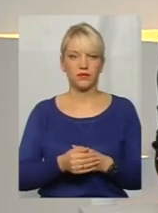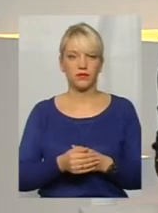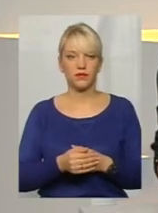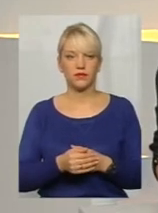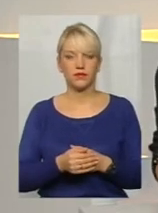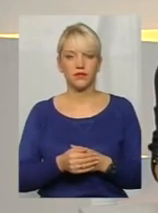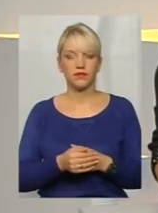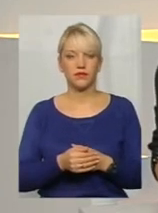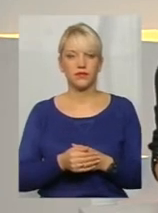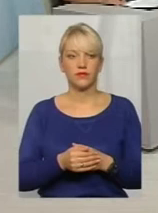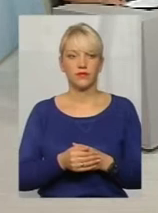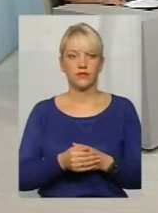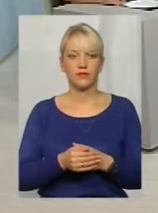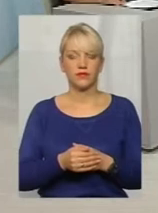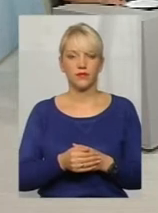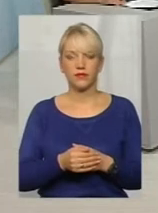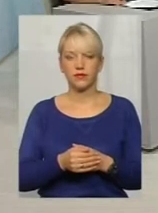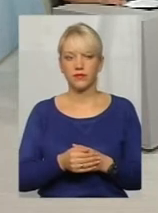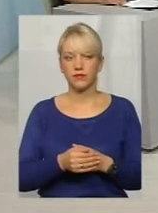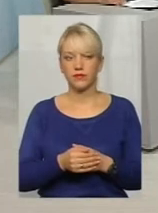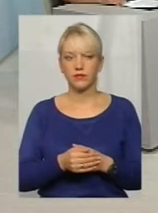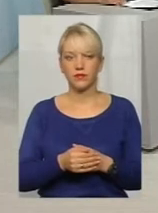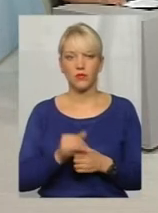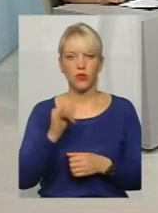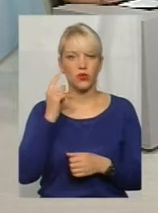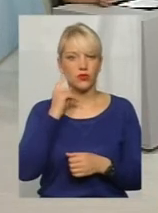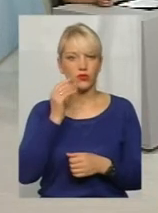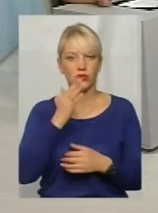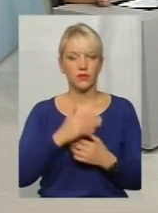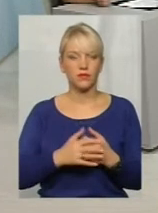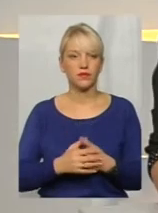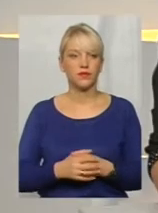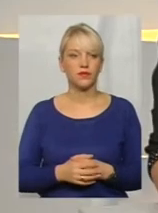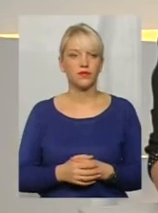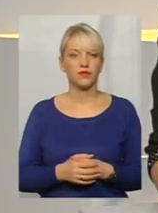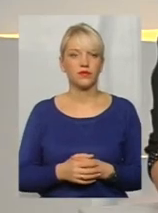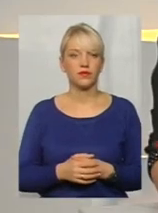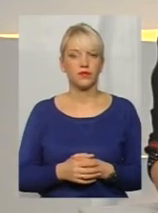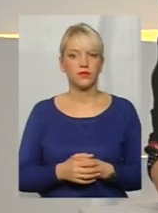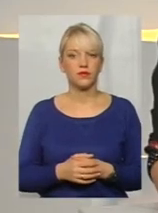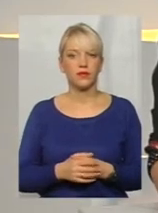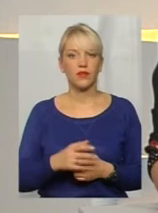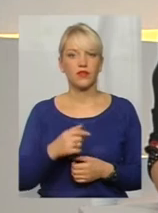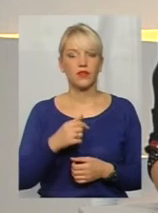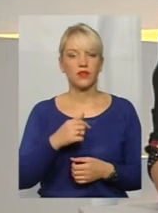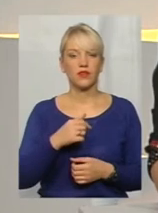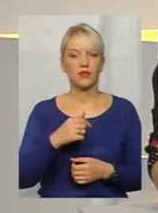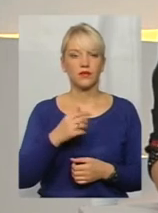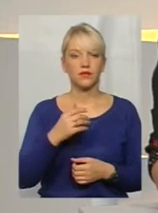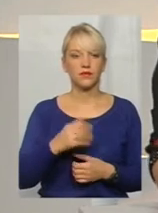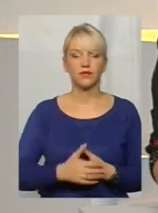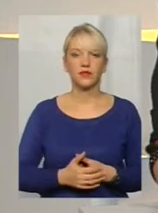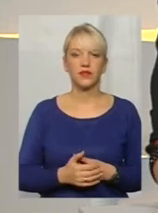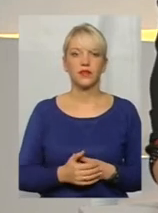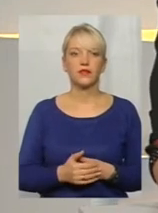ніякої допомоги зовсім. Та я на один там зробив, на чому ще розумієте? Дякую, ми почули. А що ви родичам звертатися? Дякую,